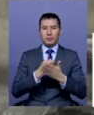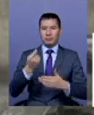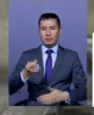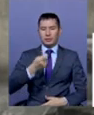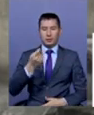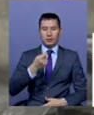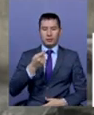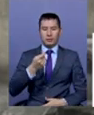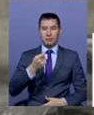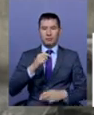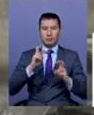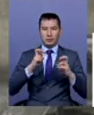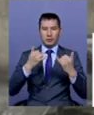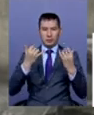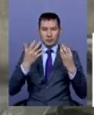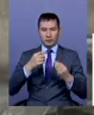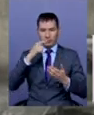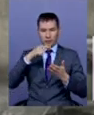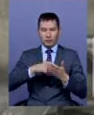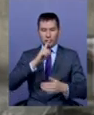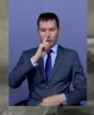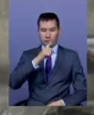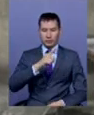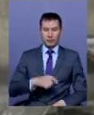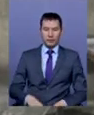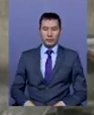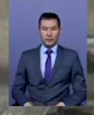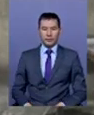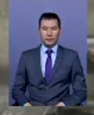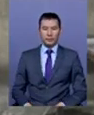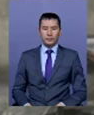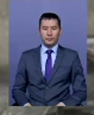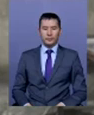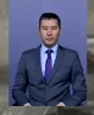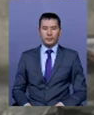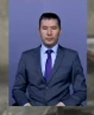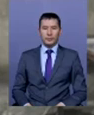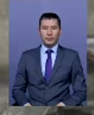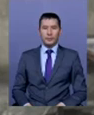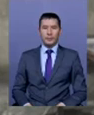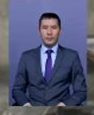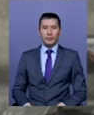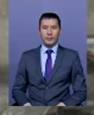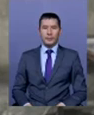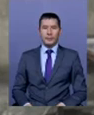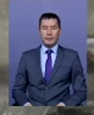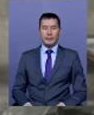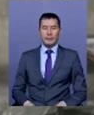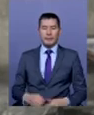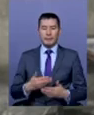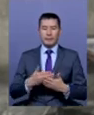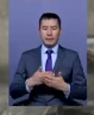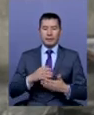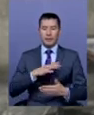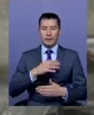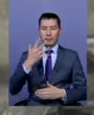шелекпен Бартоғайға бердік, 5 күн баққа бердік, Үлкен Алматы каналына бердік. Ол негін береді? Ол яна 5 күнде бергенде біз максималдық